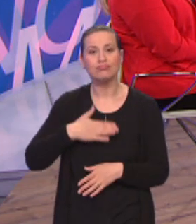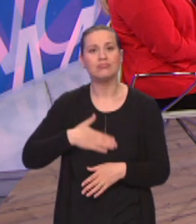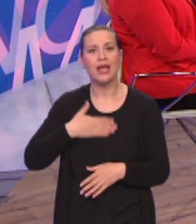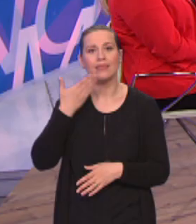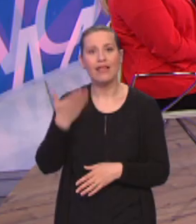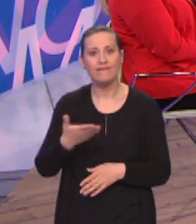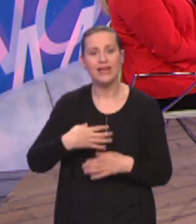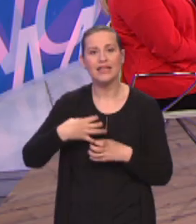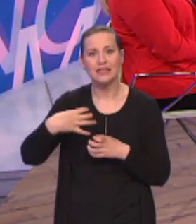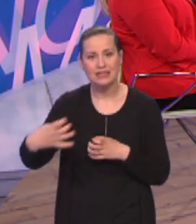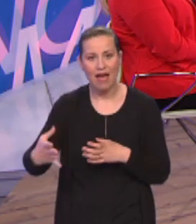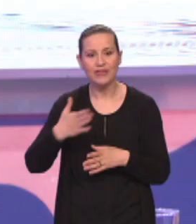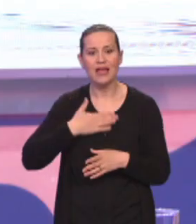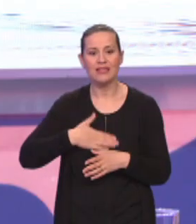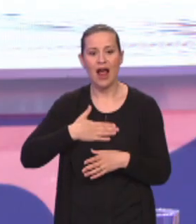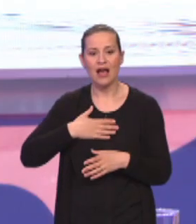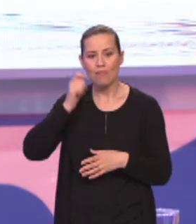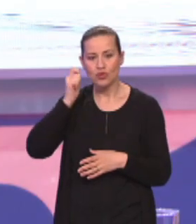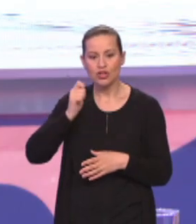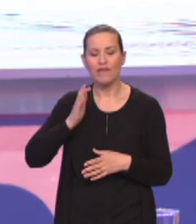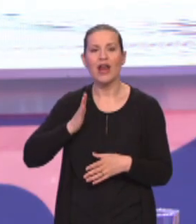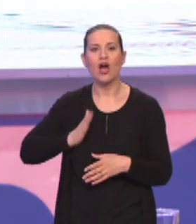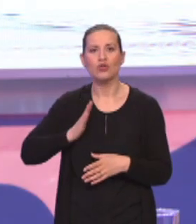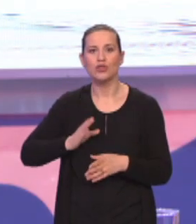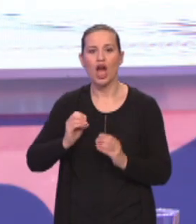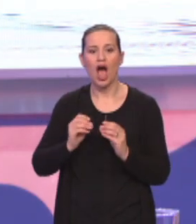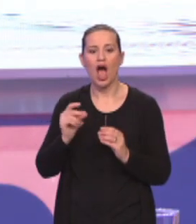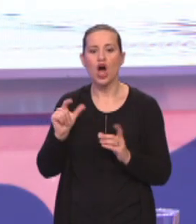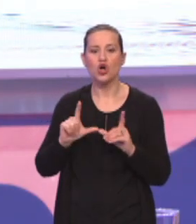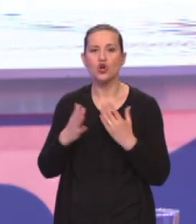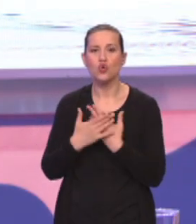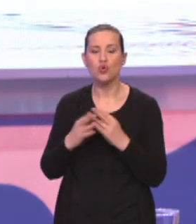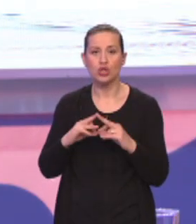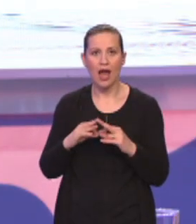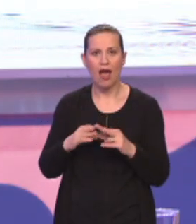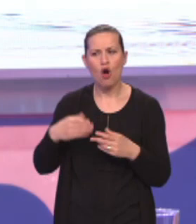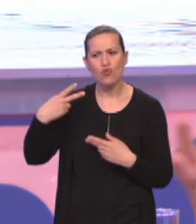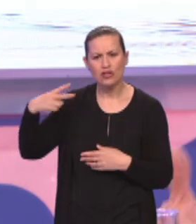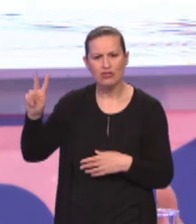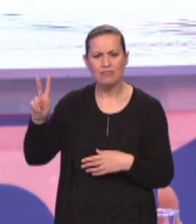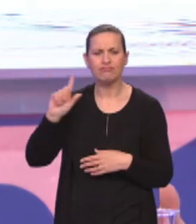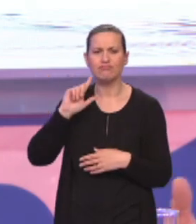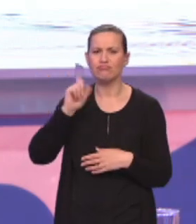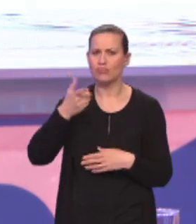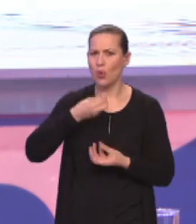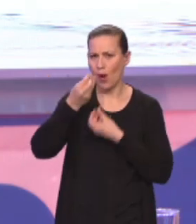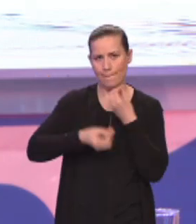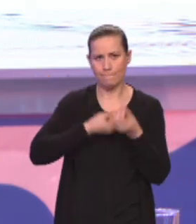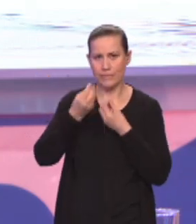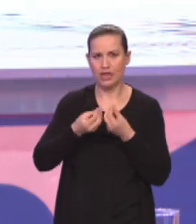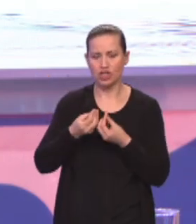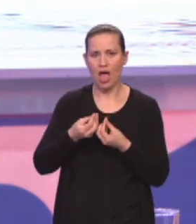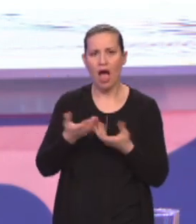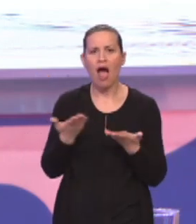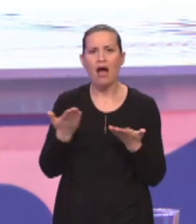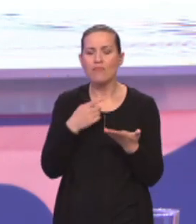vi nastavite, draga i poštovana gospođo Ruža, u inozemstvu. Je to jedna druga priča. Kad smo